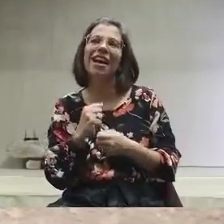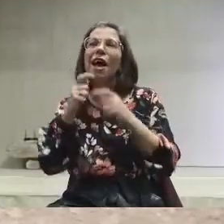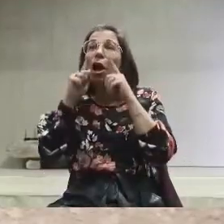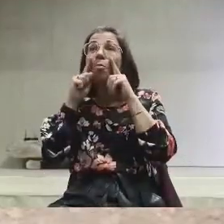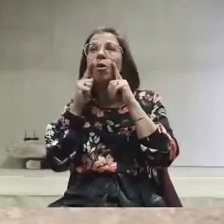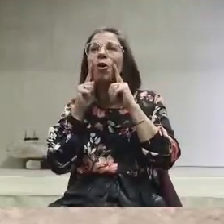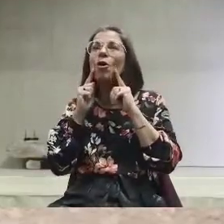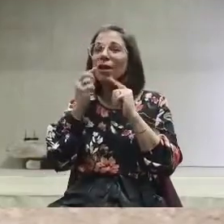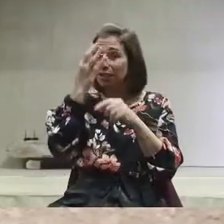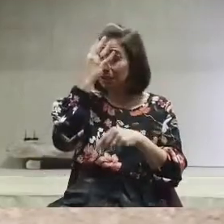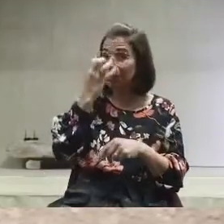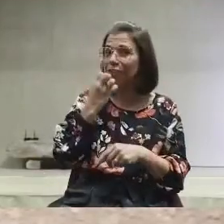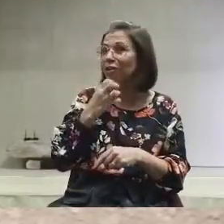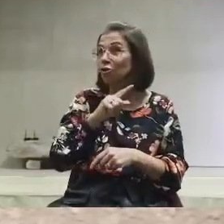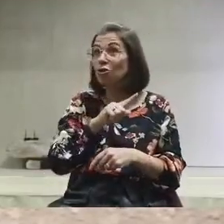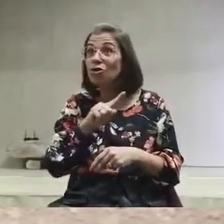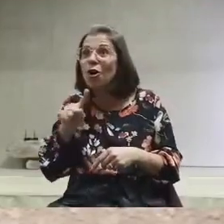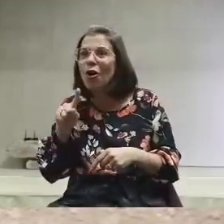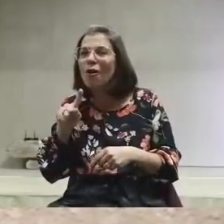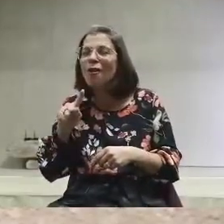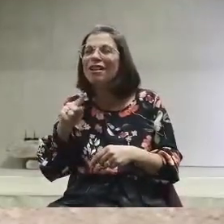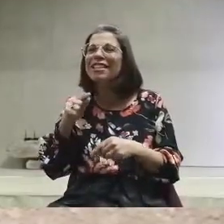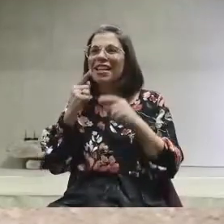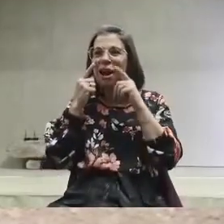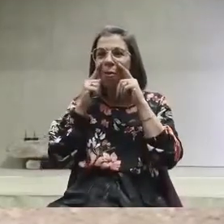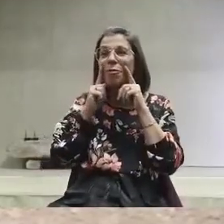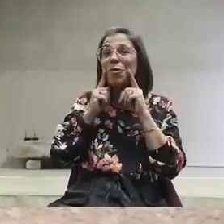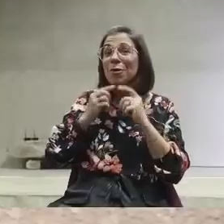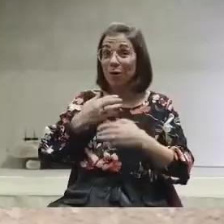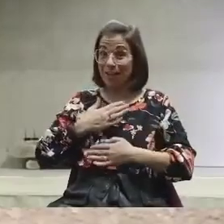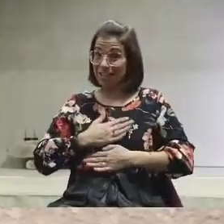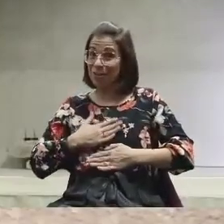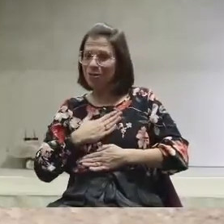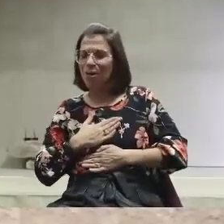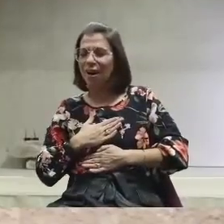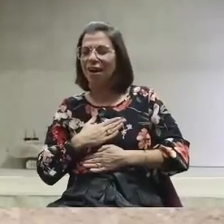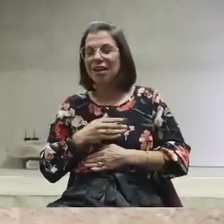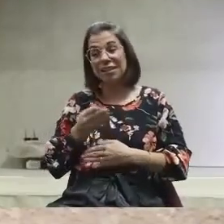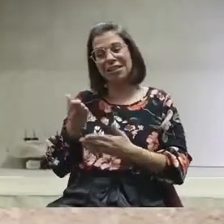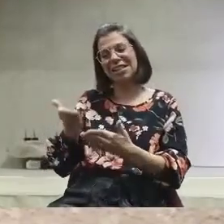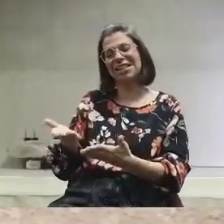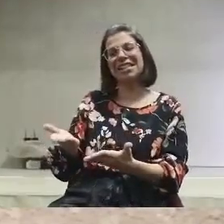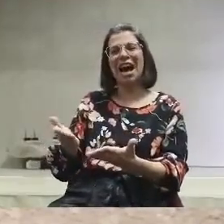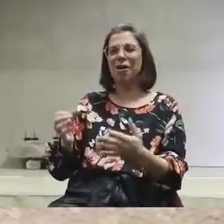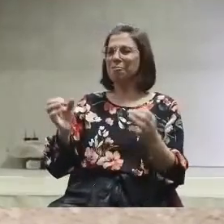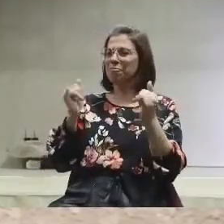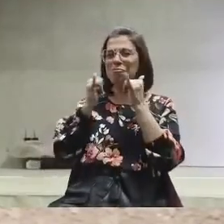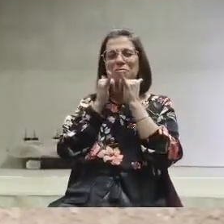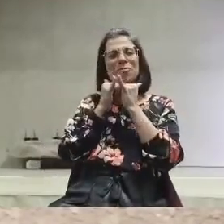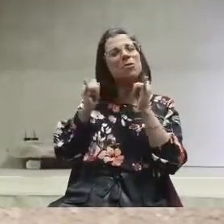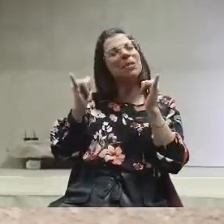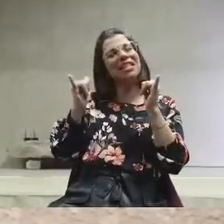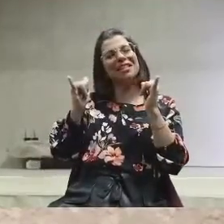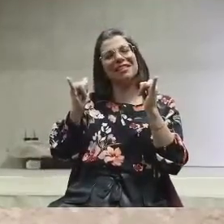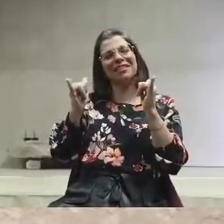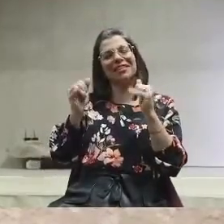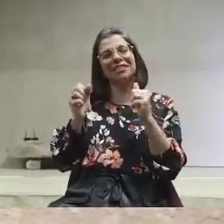Je suis ému, touché. Seigneur, mais c'est puissant ce que tu as fait. Elle est une